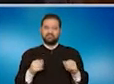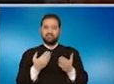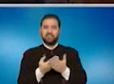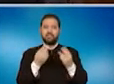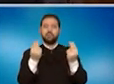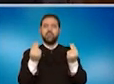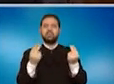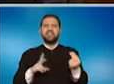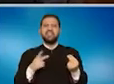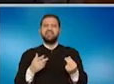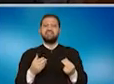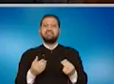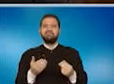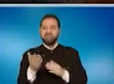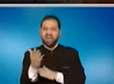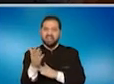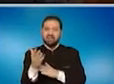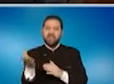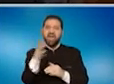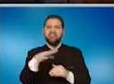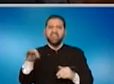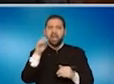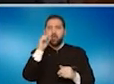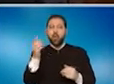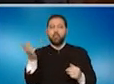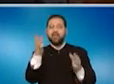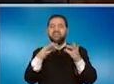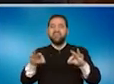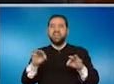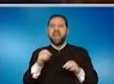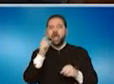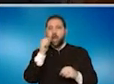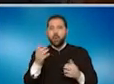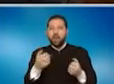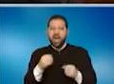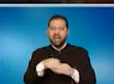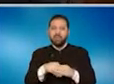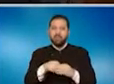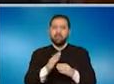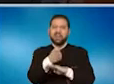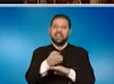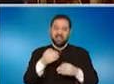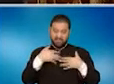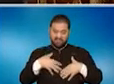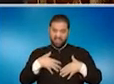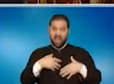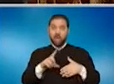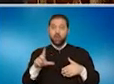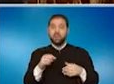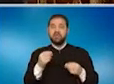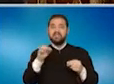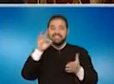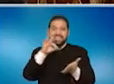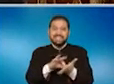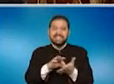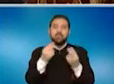bunătatea e la îndemâna tuturor. Fiecare om are prin firea lui sădită bunătatea.